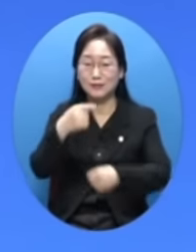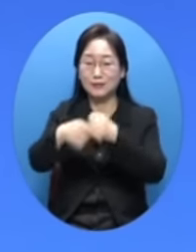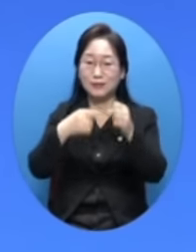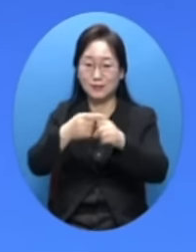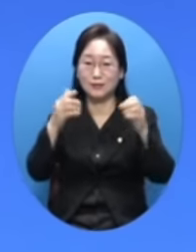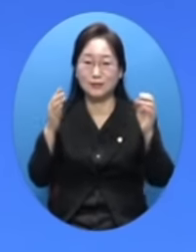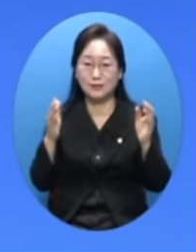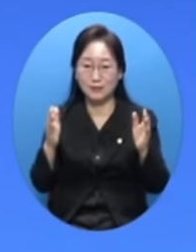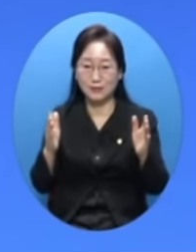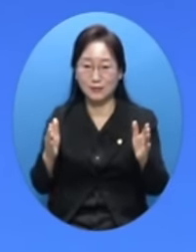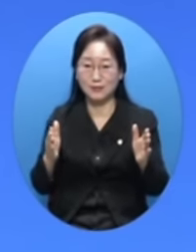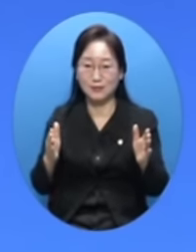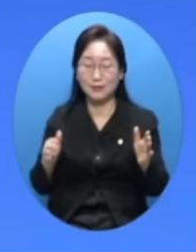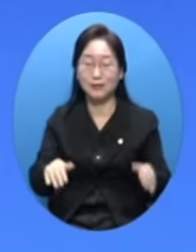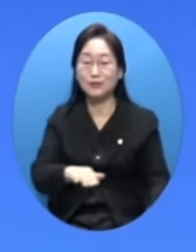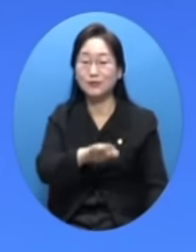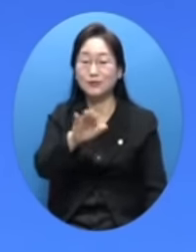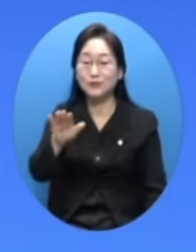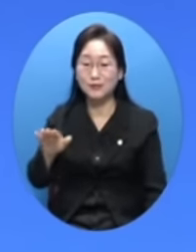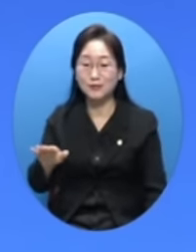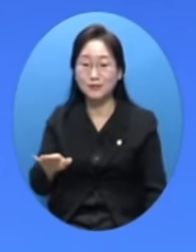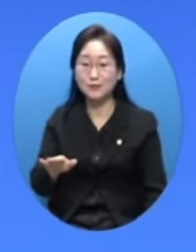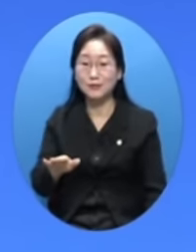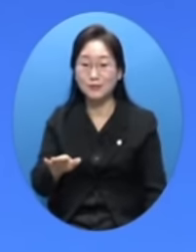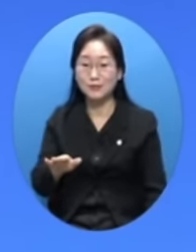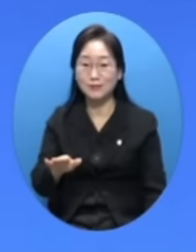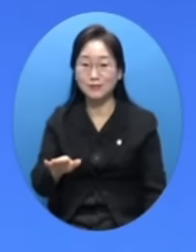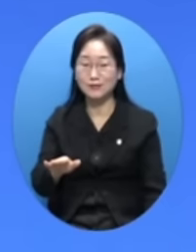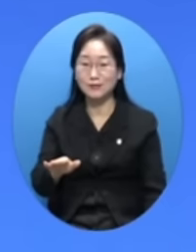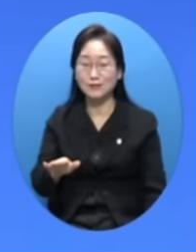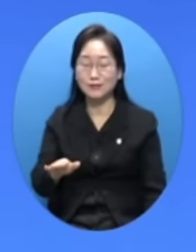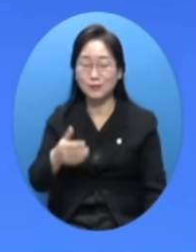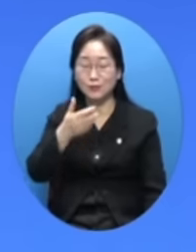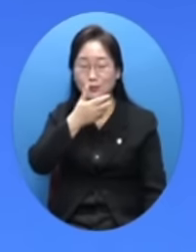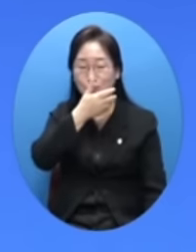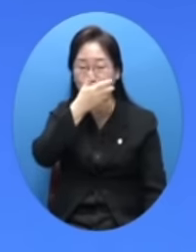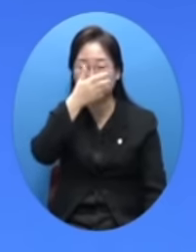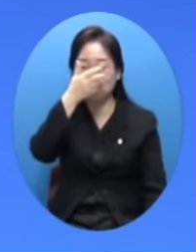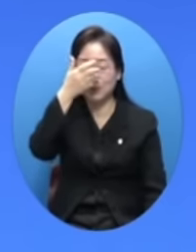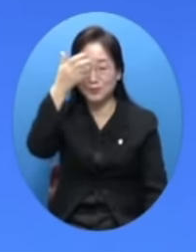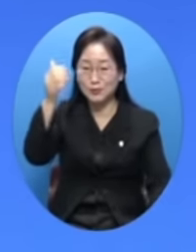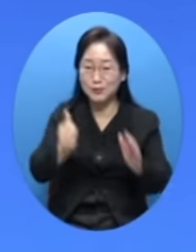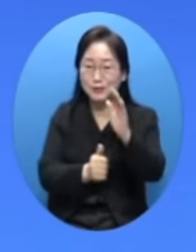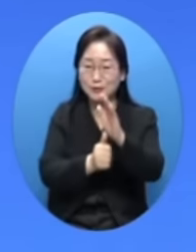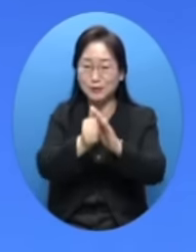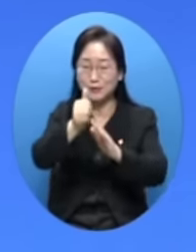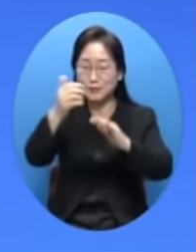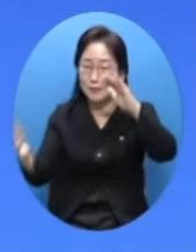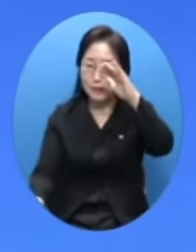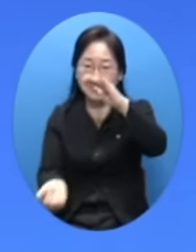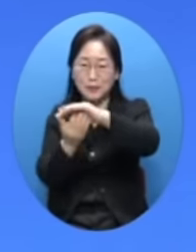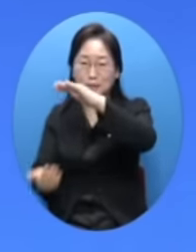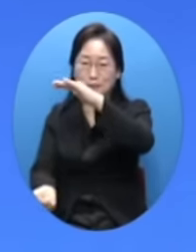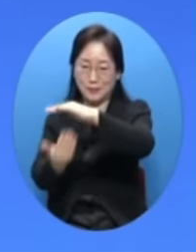한해는 우리들의 꿈과 희망이 다